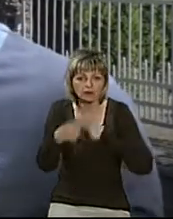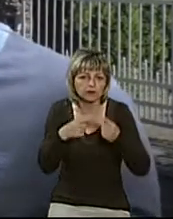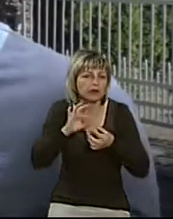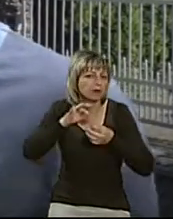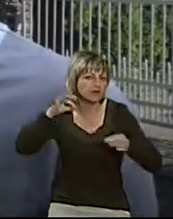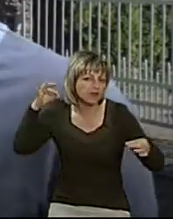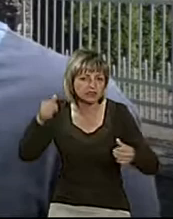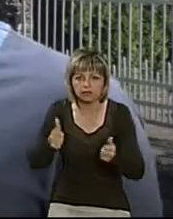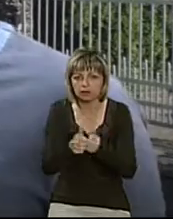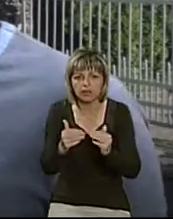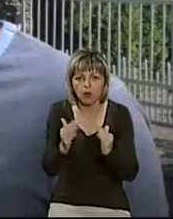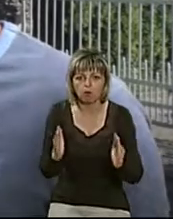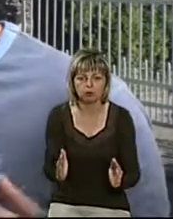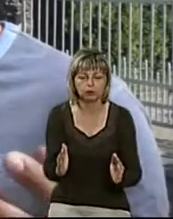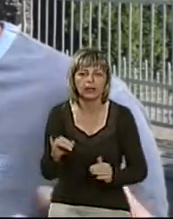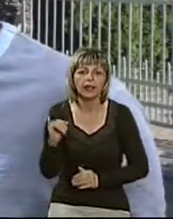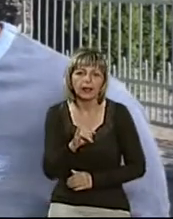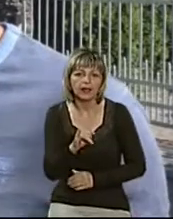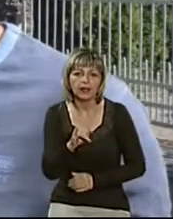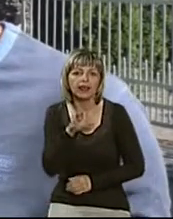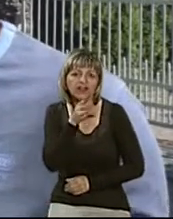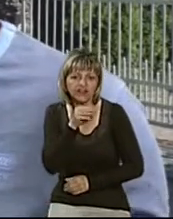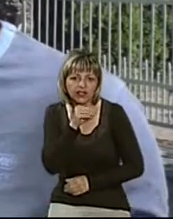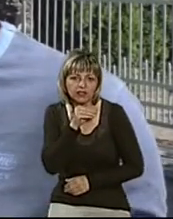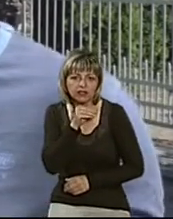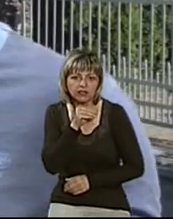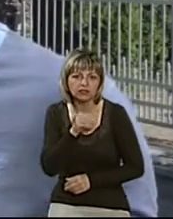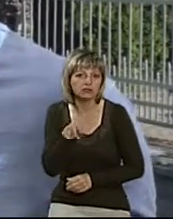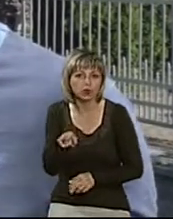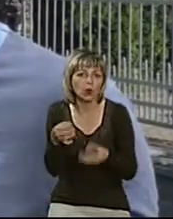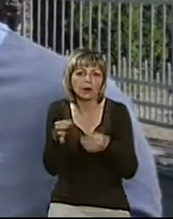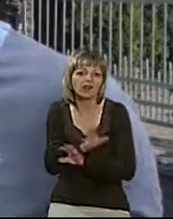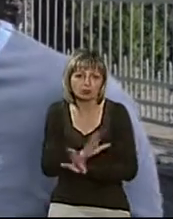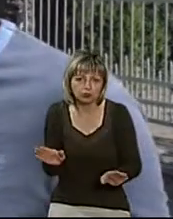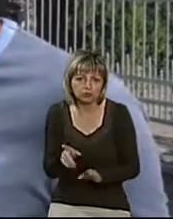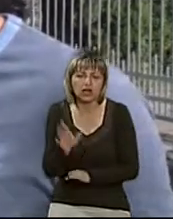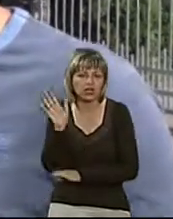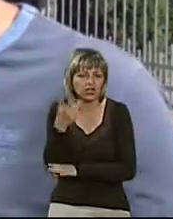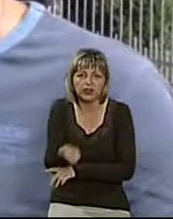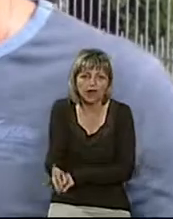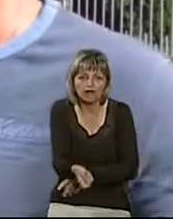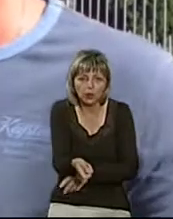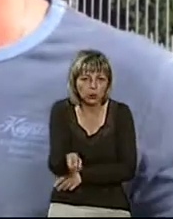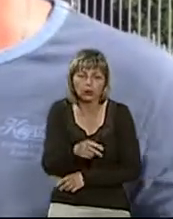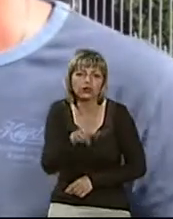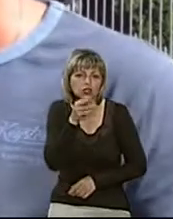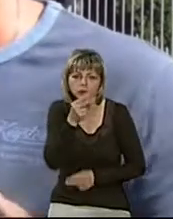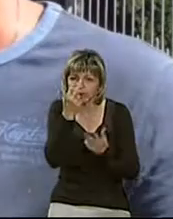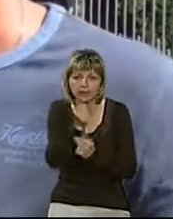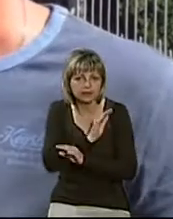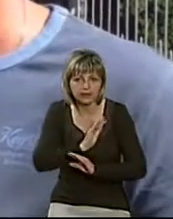ціпку біля буди, і він, його не випускали, його не вигулювали, і він не звик, він